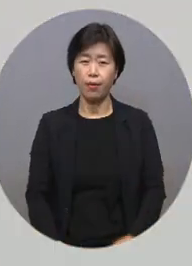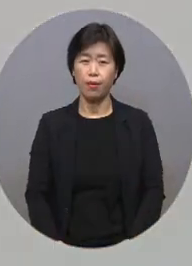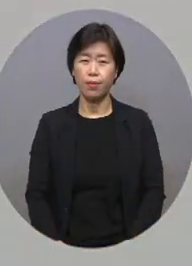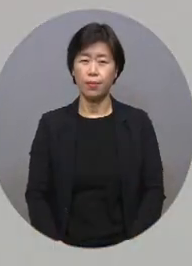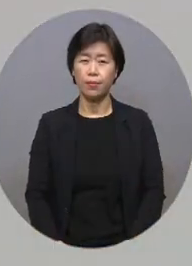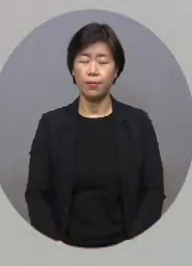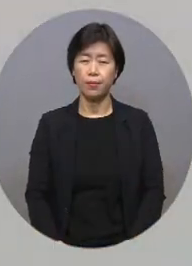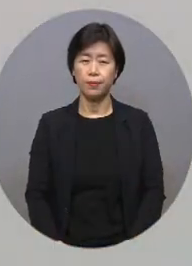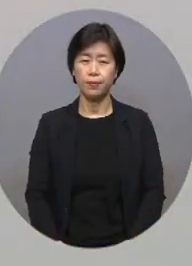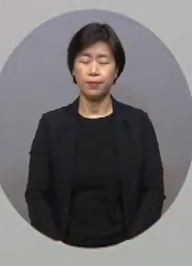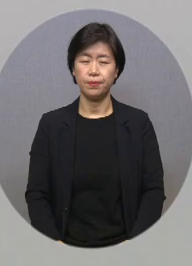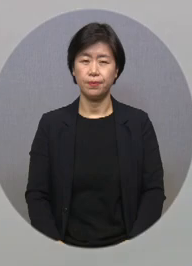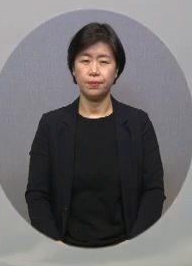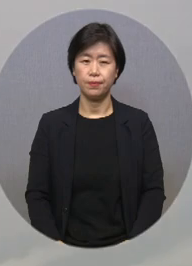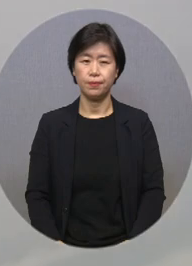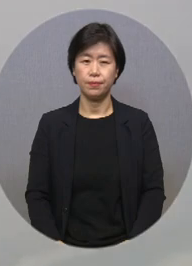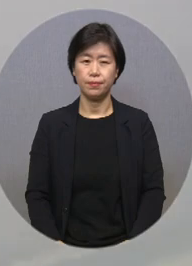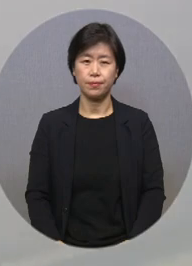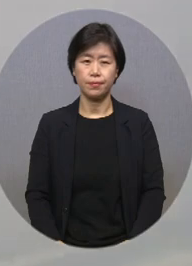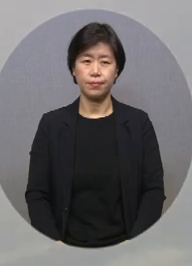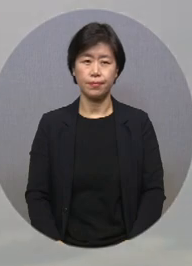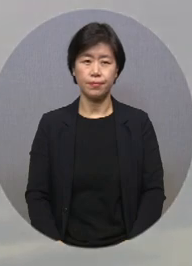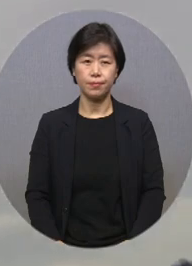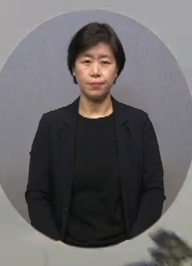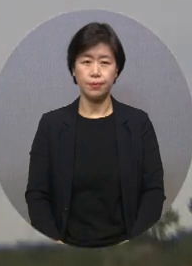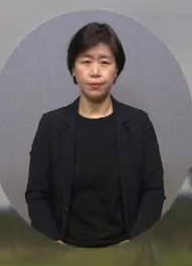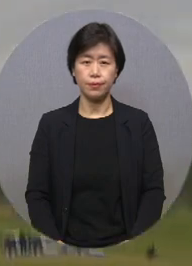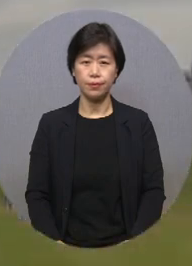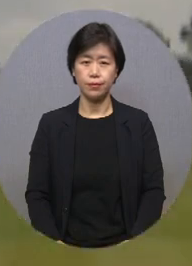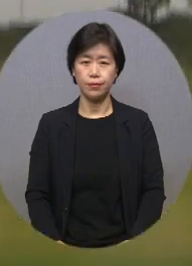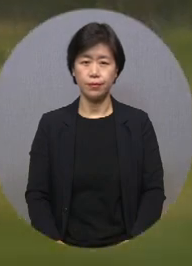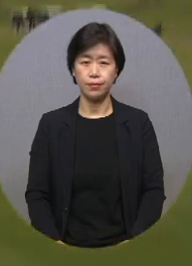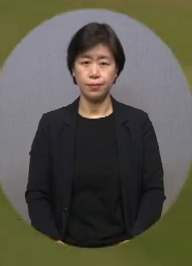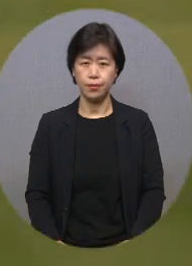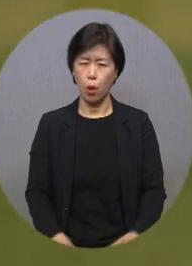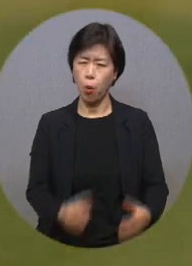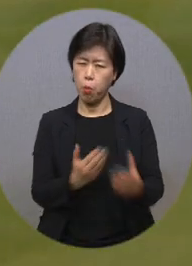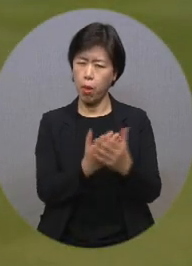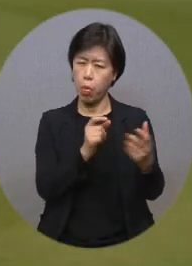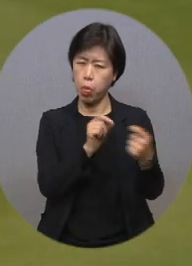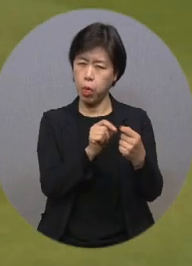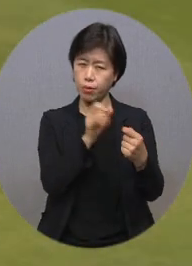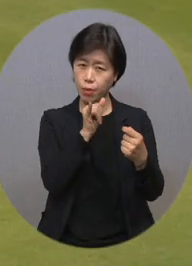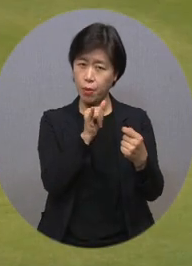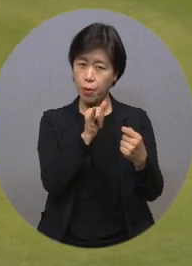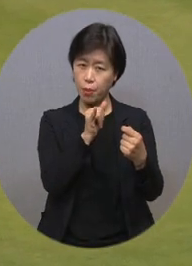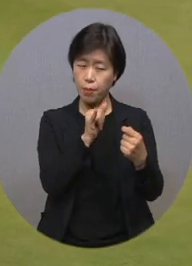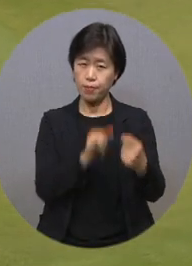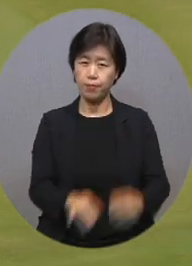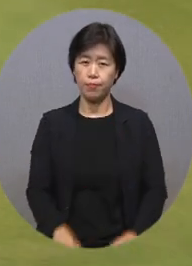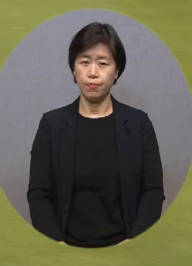좋아. 굿샷 붙었다 이거. 완전 붙었어.